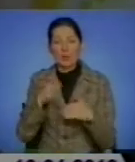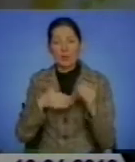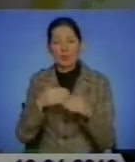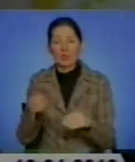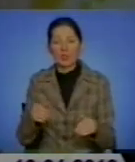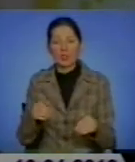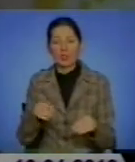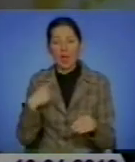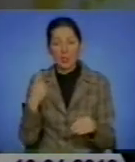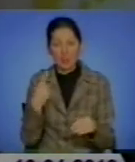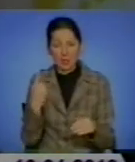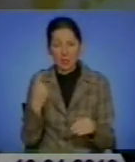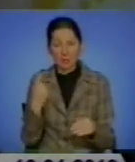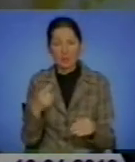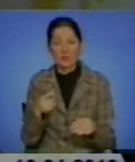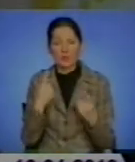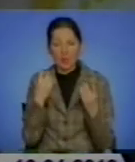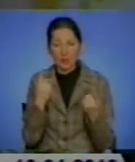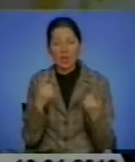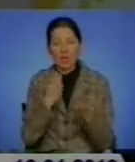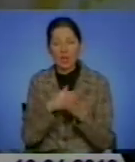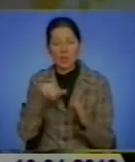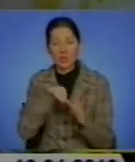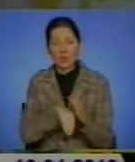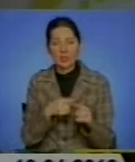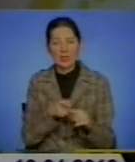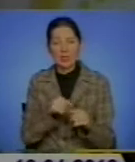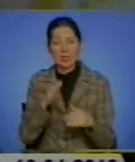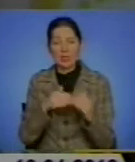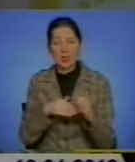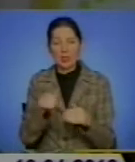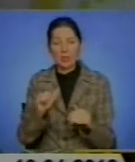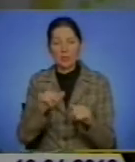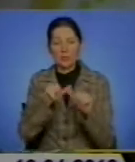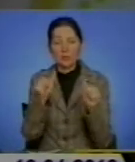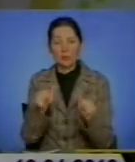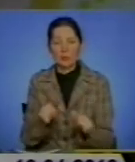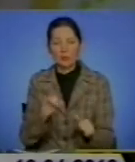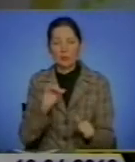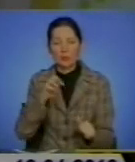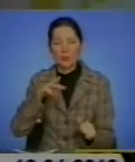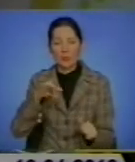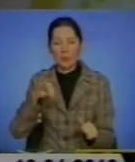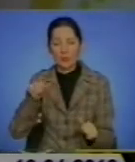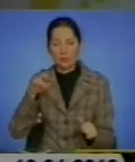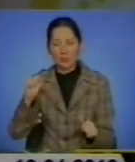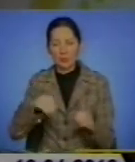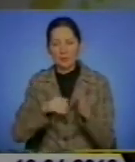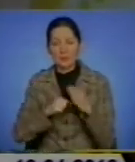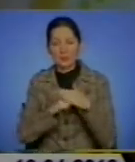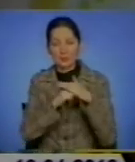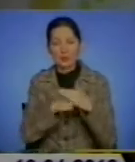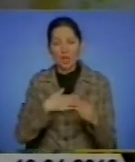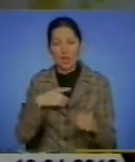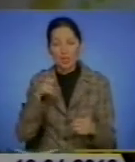Великий є вклад цієї професії у формування іміджу нашої держави. Ви знаєте, що